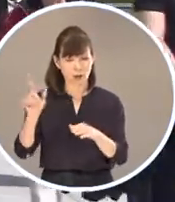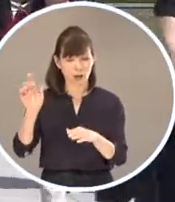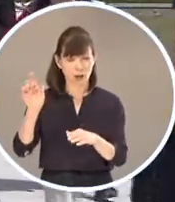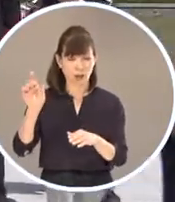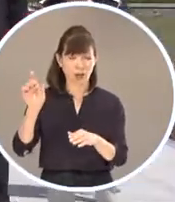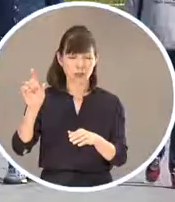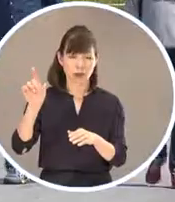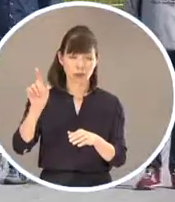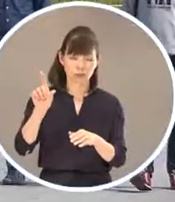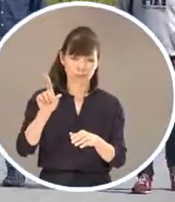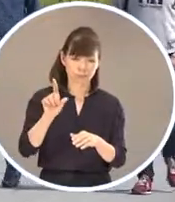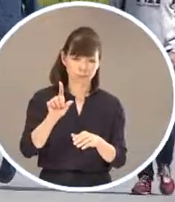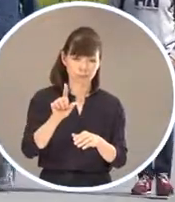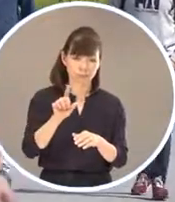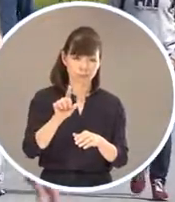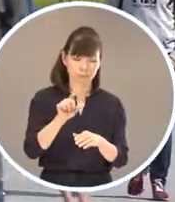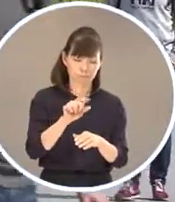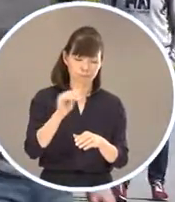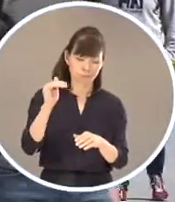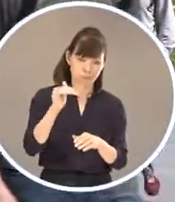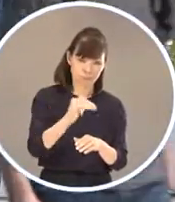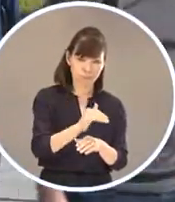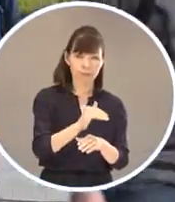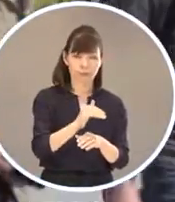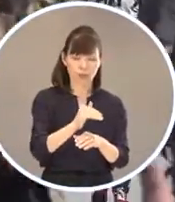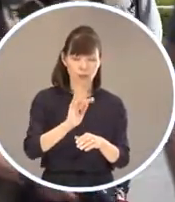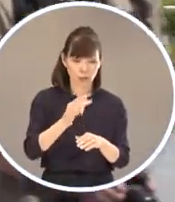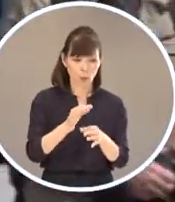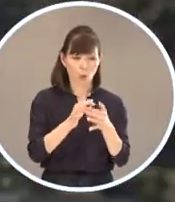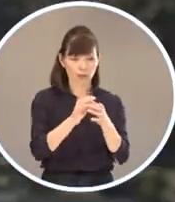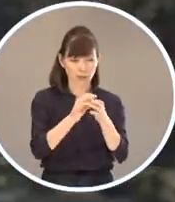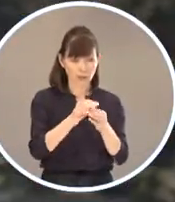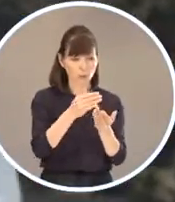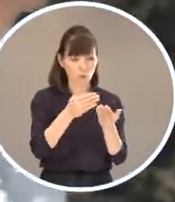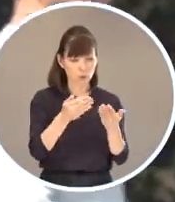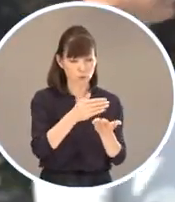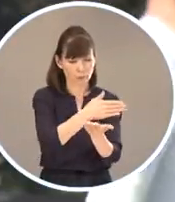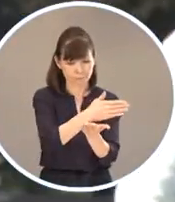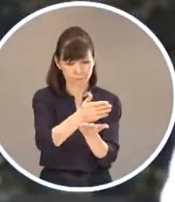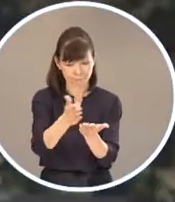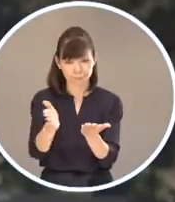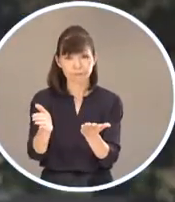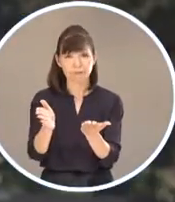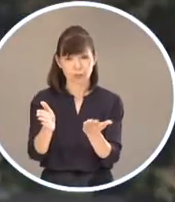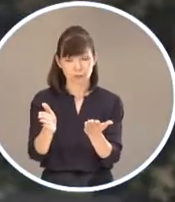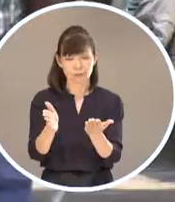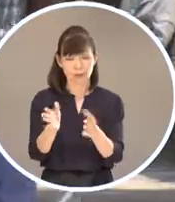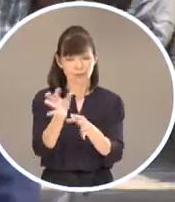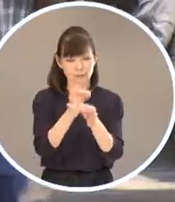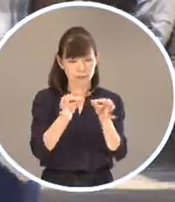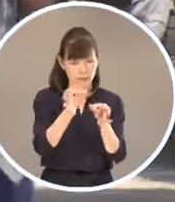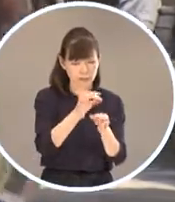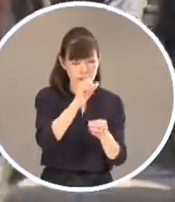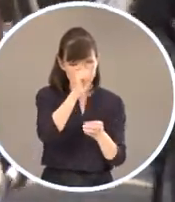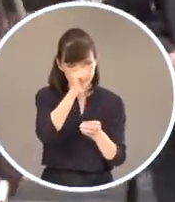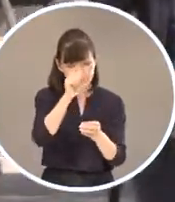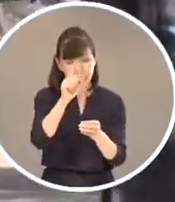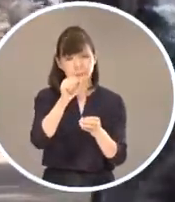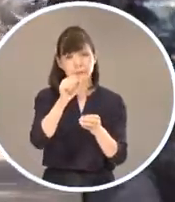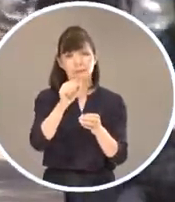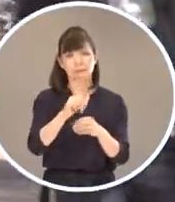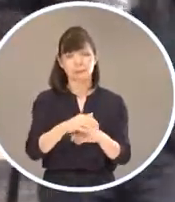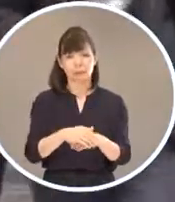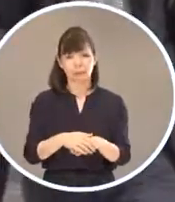ですけれども、やはり関連産業が非常に広くてですね、裾野の広い産業なんですね、で経済効果大きいと思われます。でもう一つは